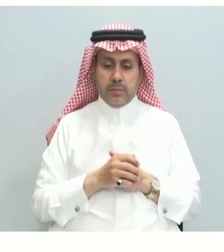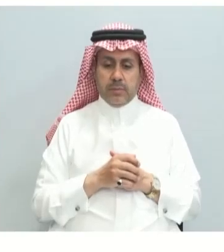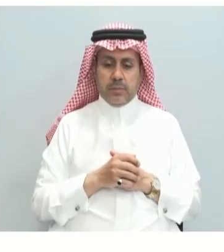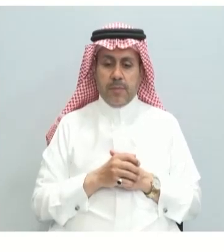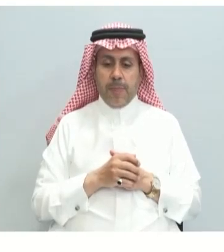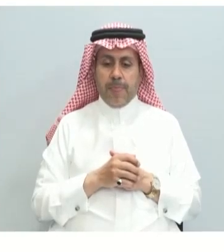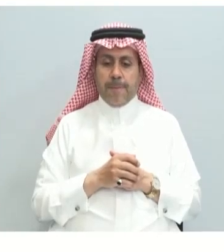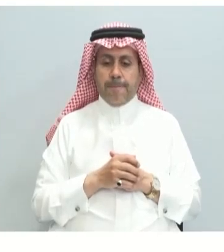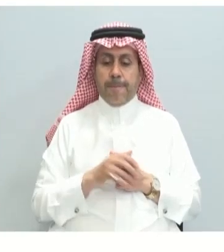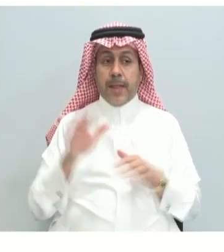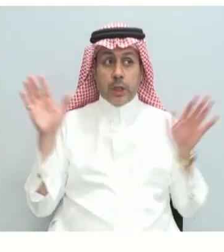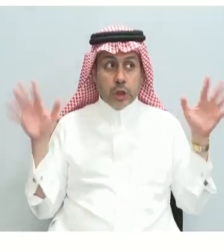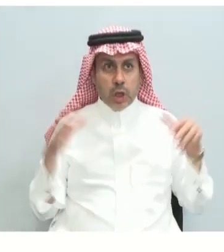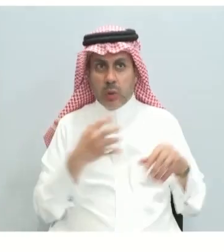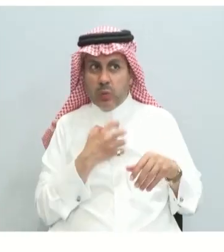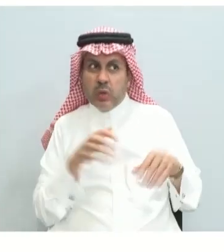الصدر.